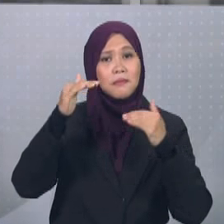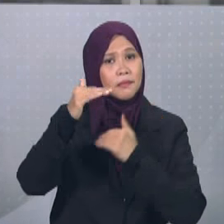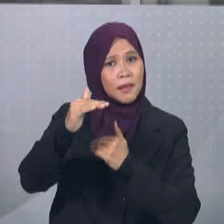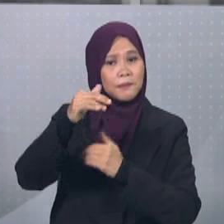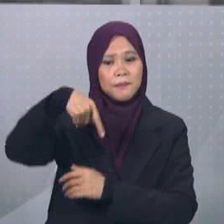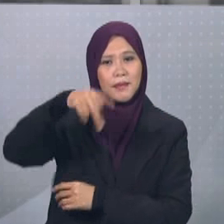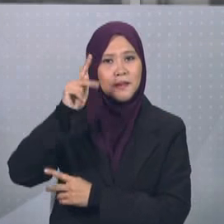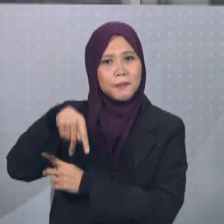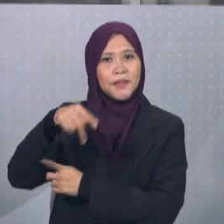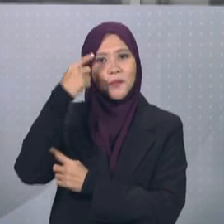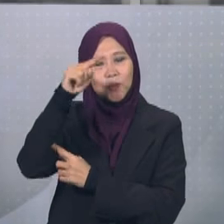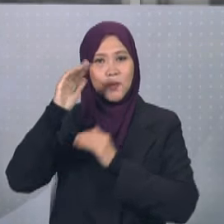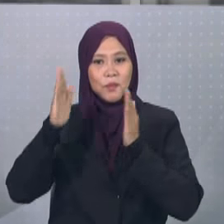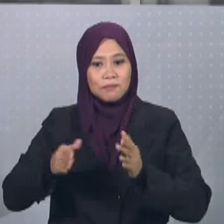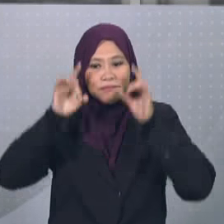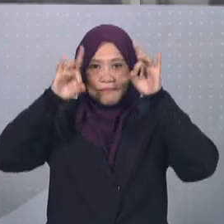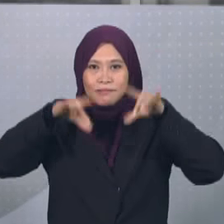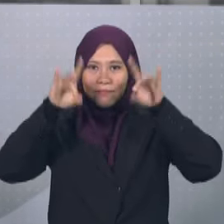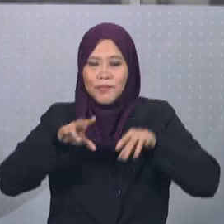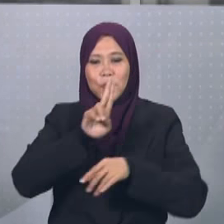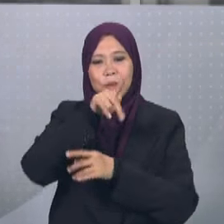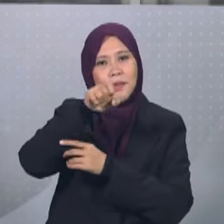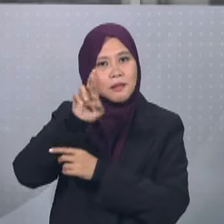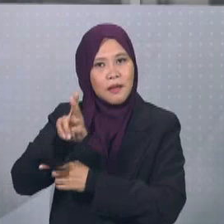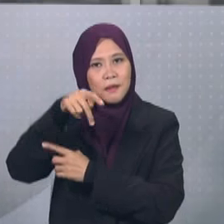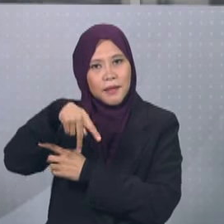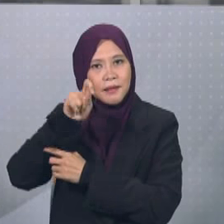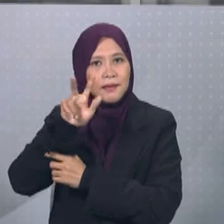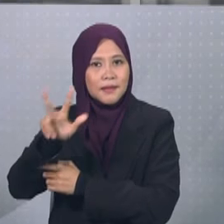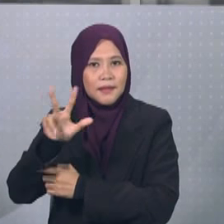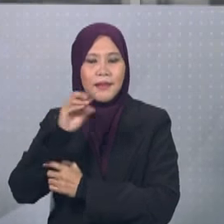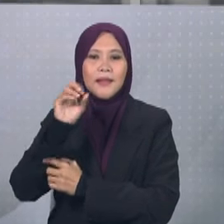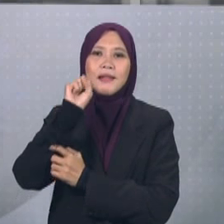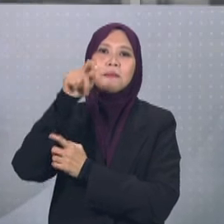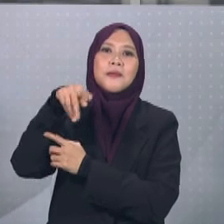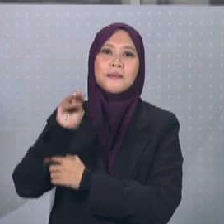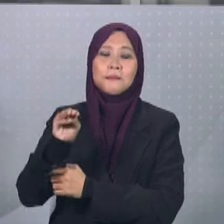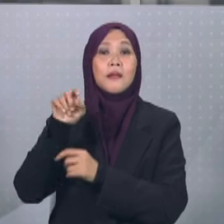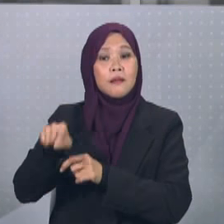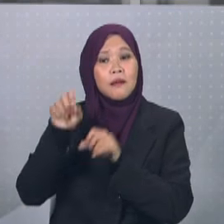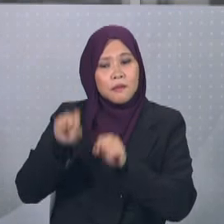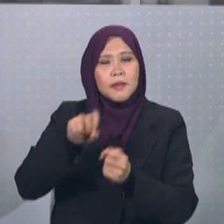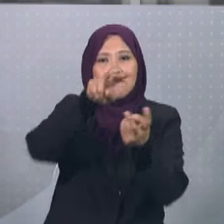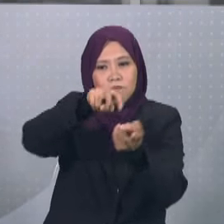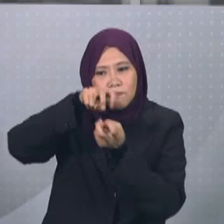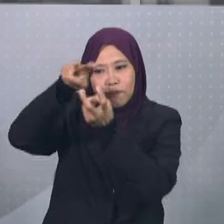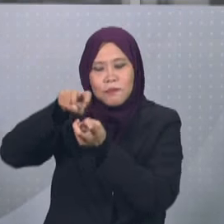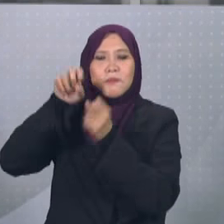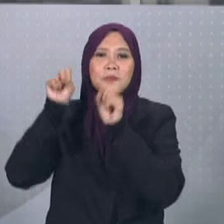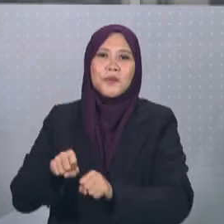khususnya mereka yang bakal menduduki peperiksaan wajib seperti UPSR, PT3 dan juga SPM. Ia juga dapat membantu